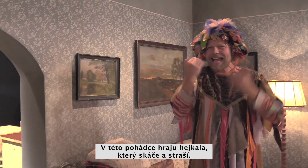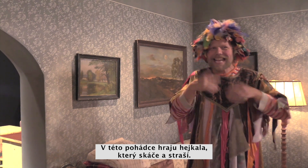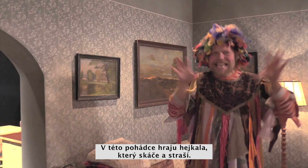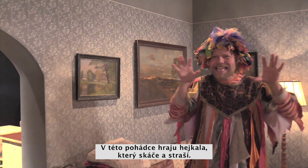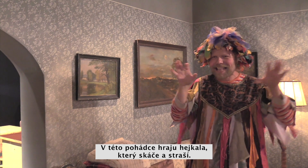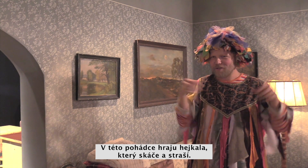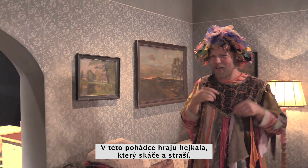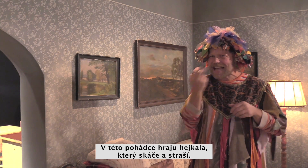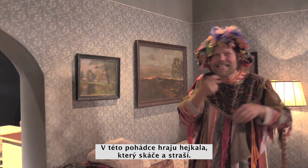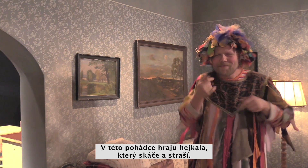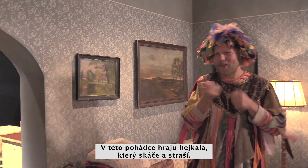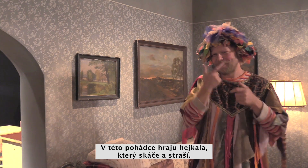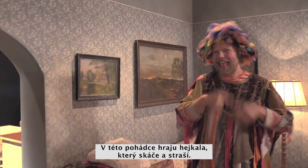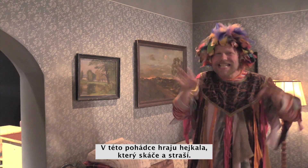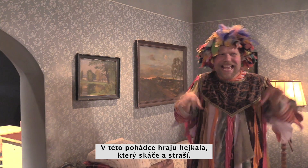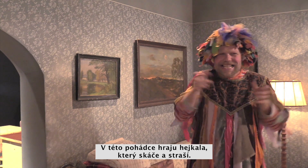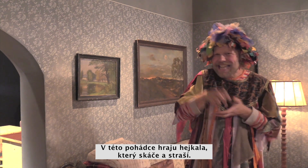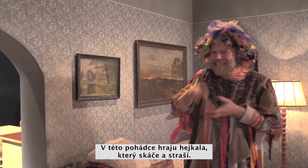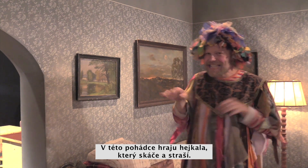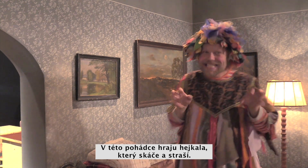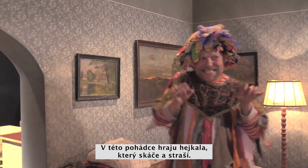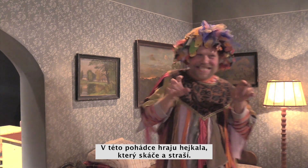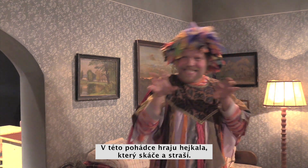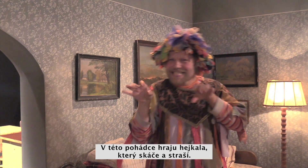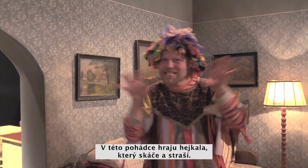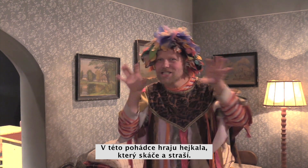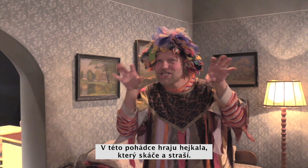V této pohádce hraju Hejkala, který skáče a straší.